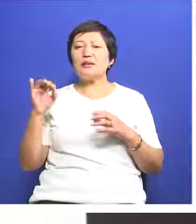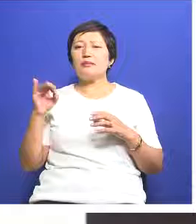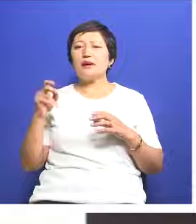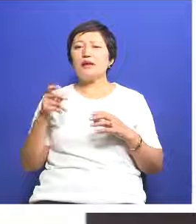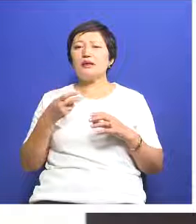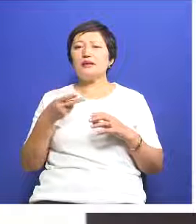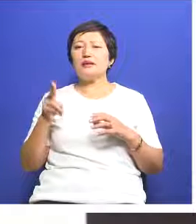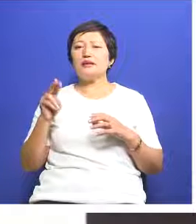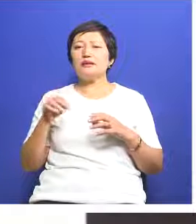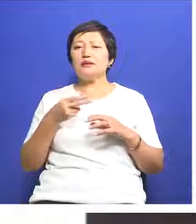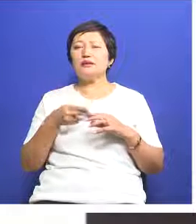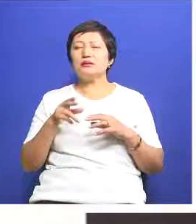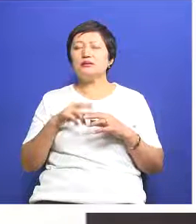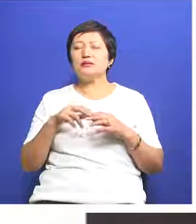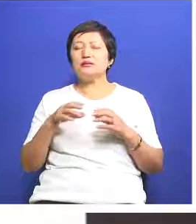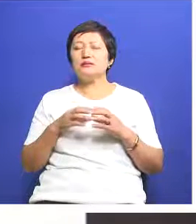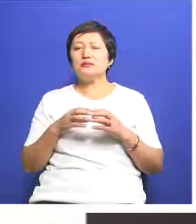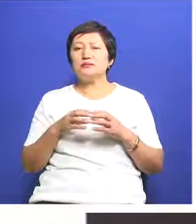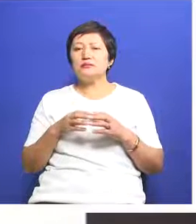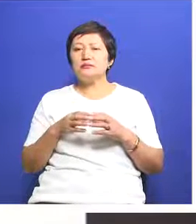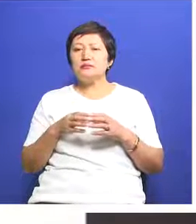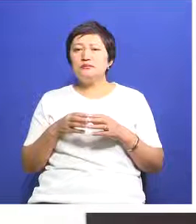ма?